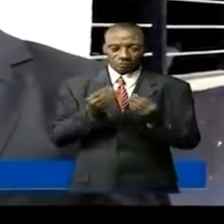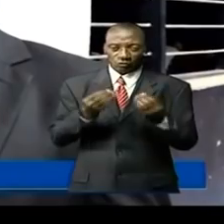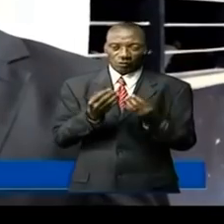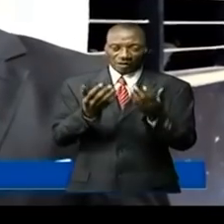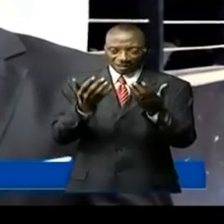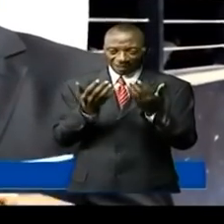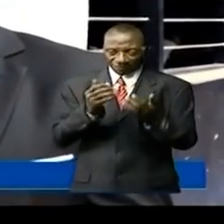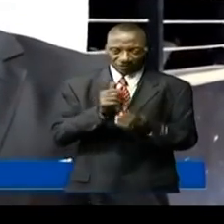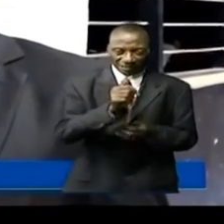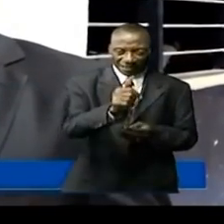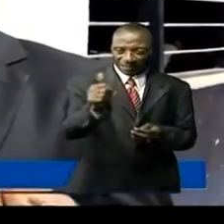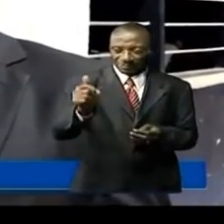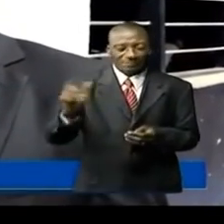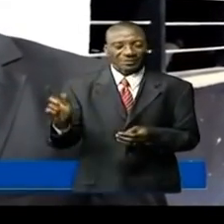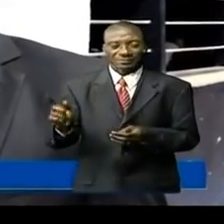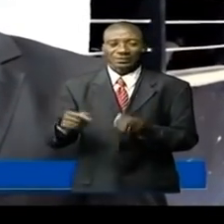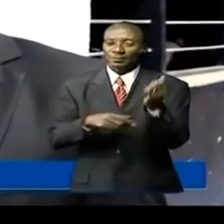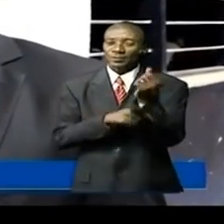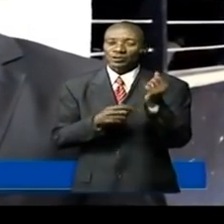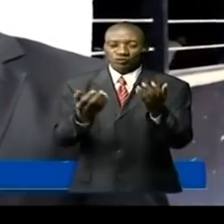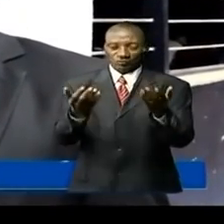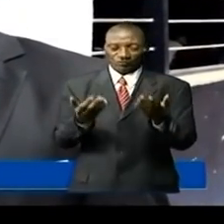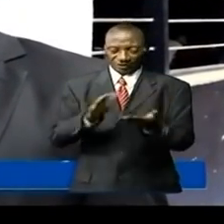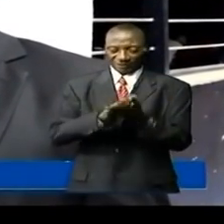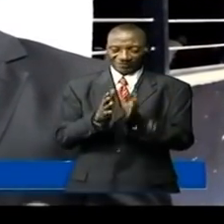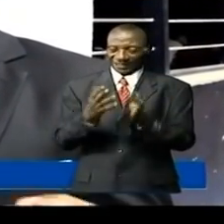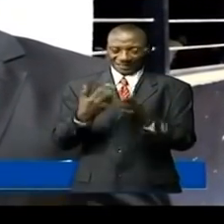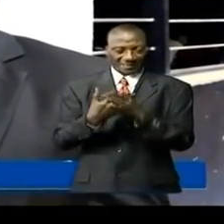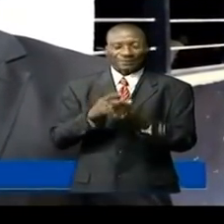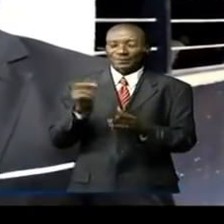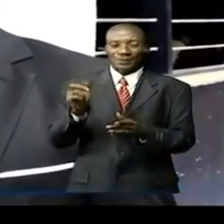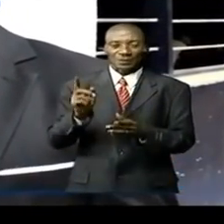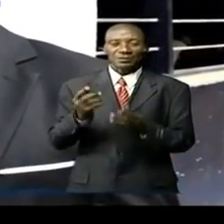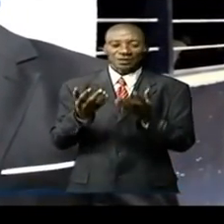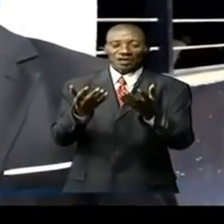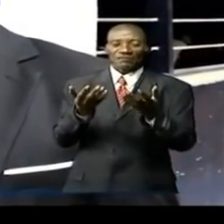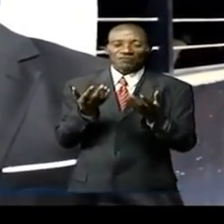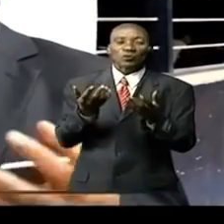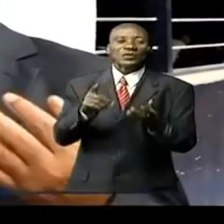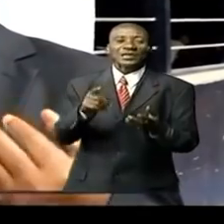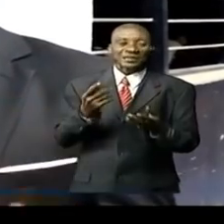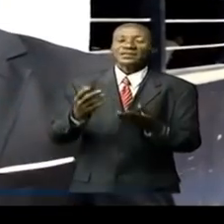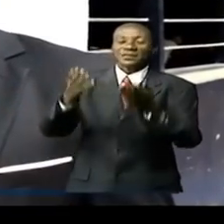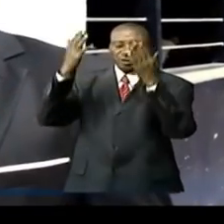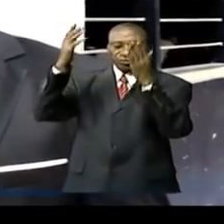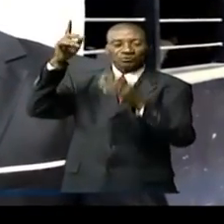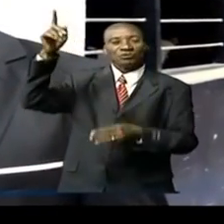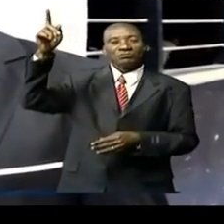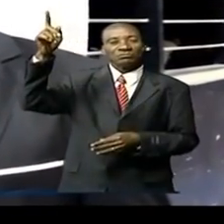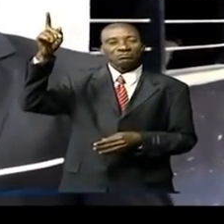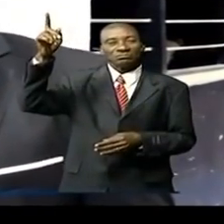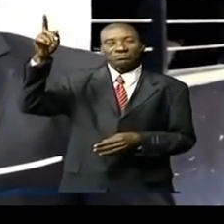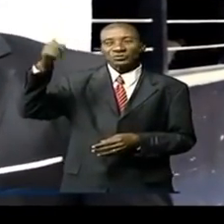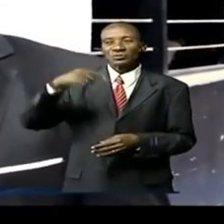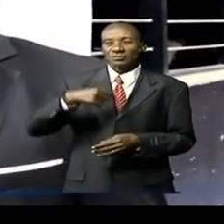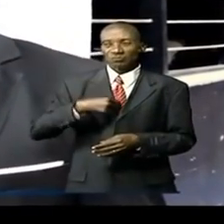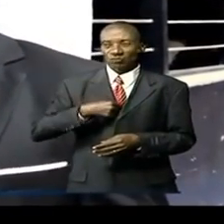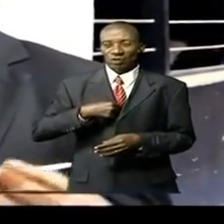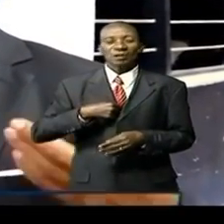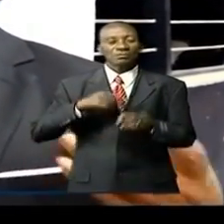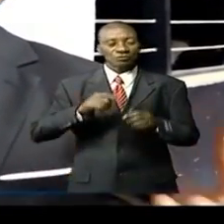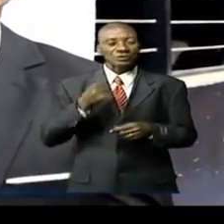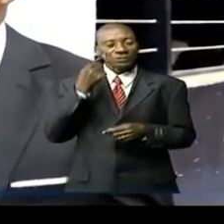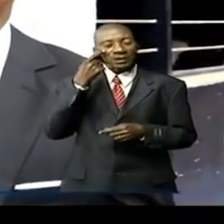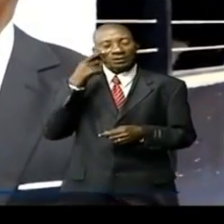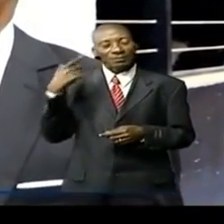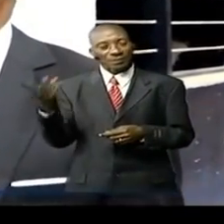personne qui veut vouloir être dans cet état-là. C'est la volonté de Dieu qui fait que moi je puisse manquer un nez, que moi je